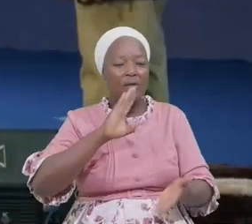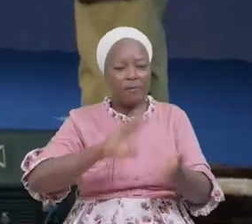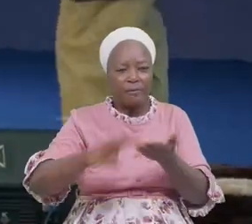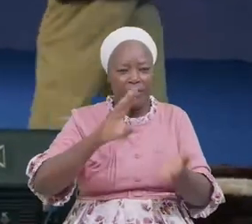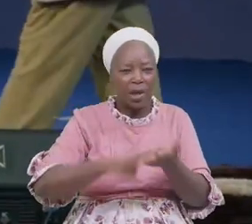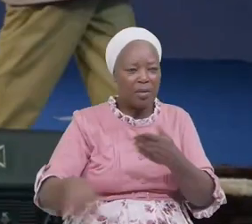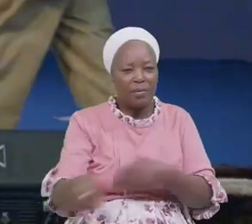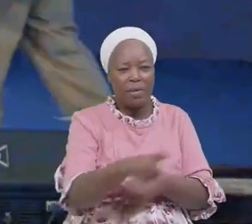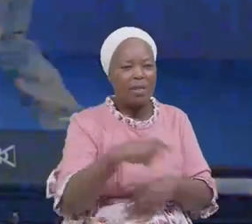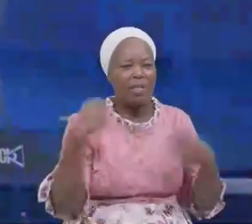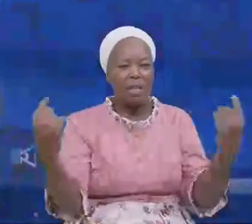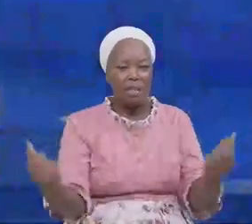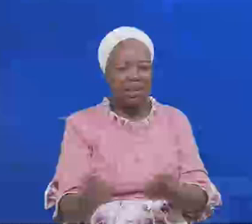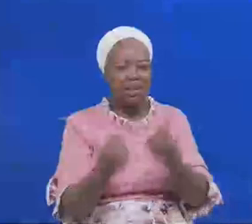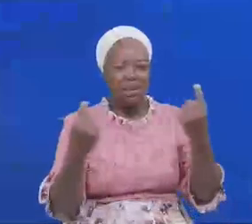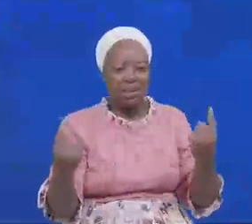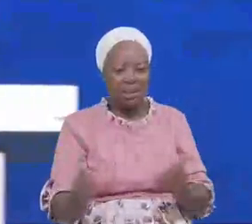Je lui pardonnerai son péché.